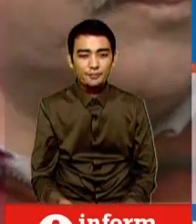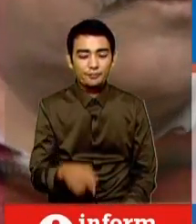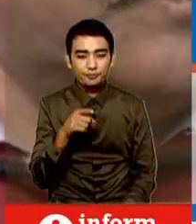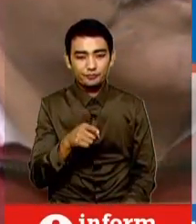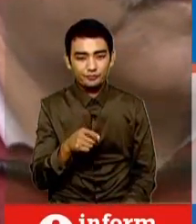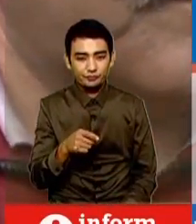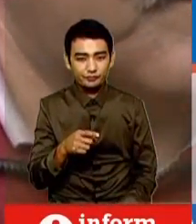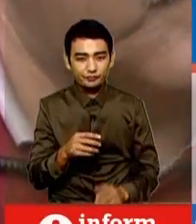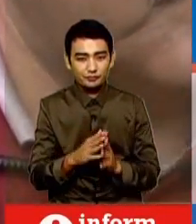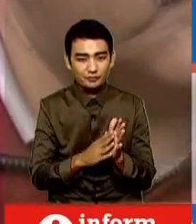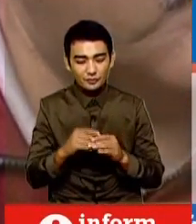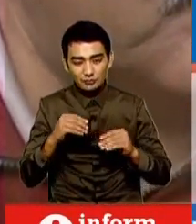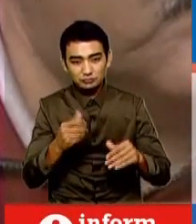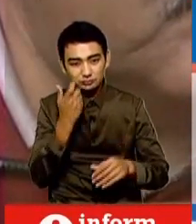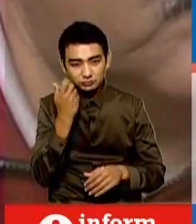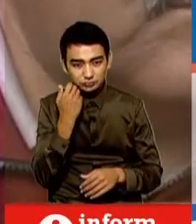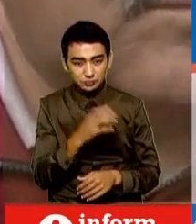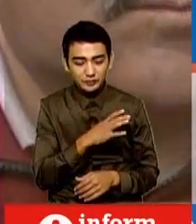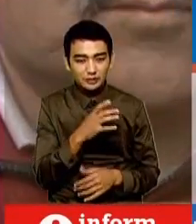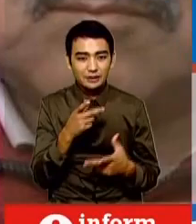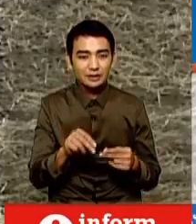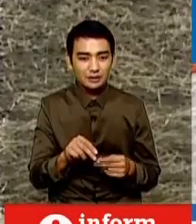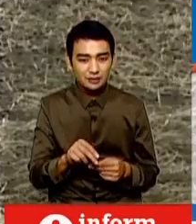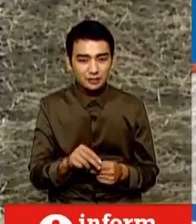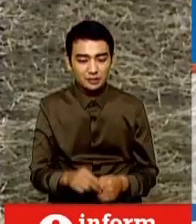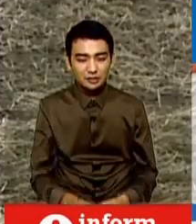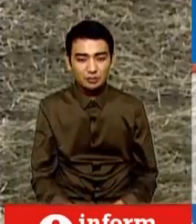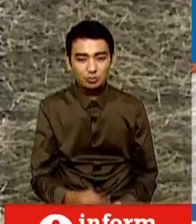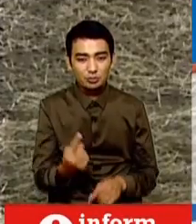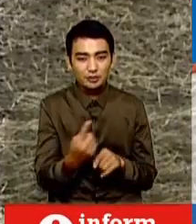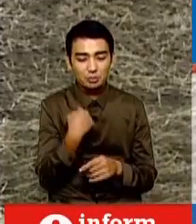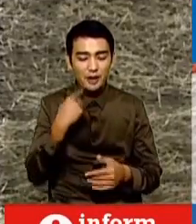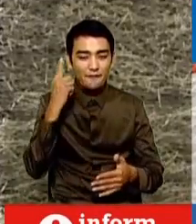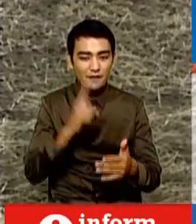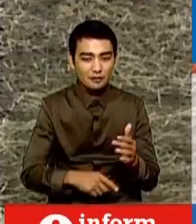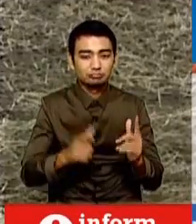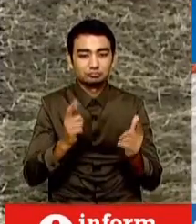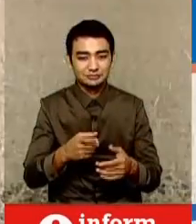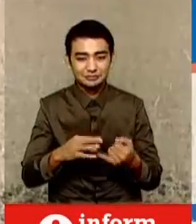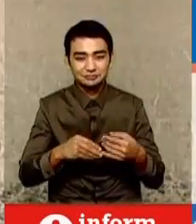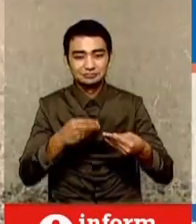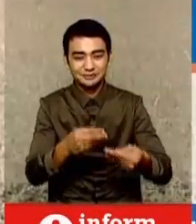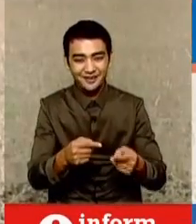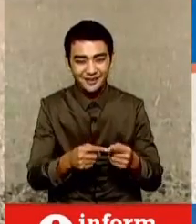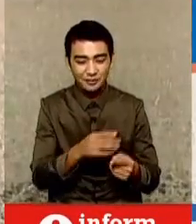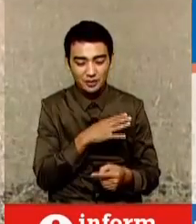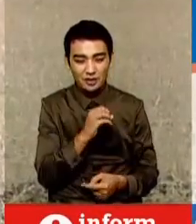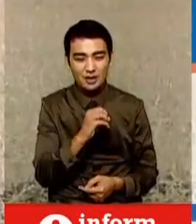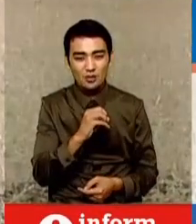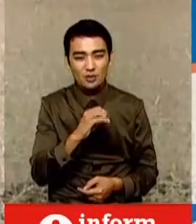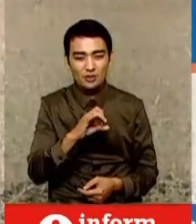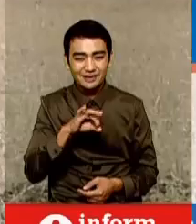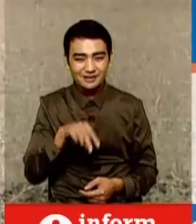akıp, aldıydı, alamış, bu inizin, kayda küşüymeyiz. Алғашында сенімге кіріп, кейін сенделтіп қойған Есіл Агро